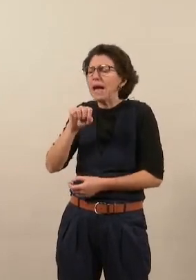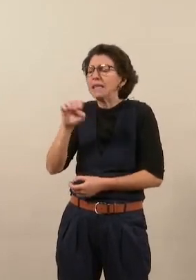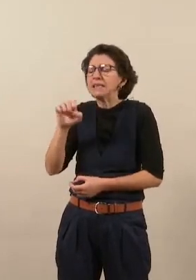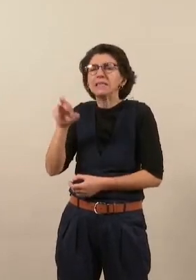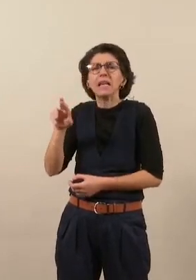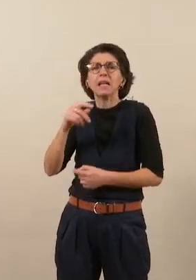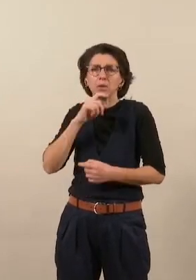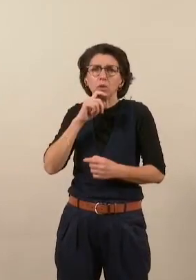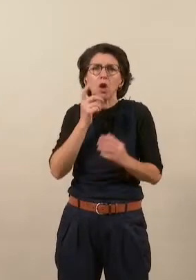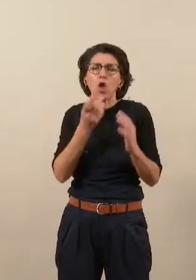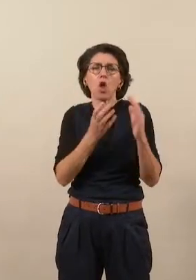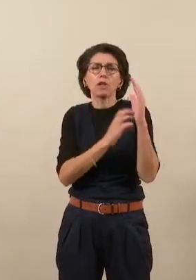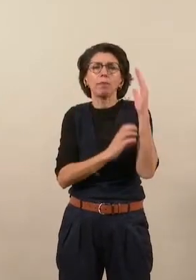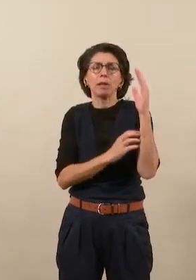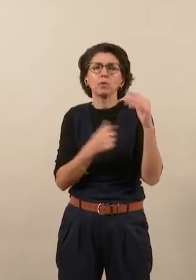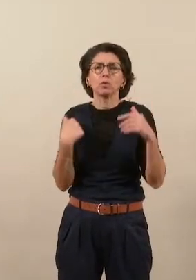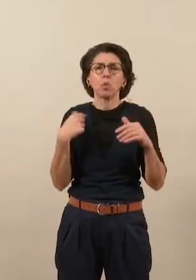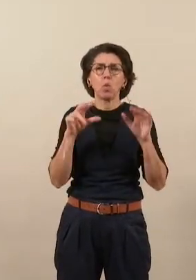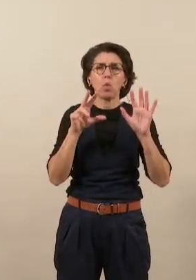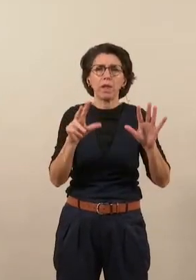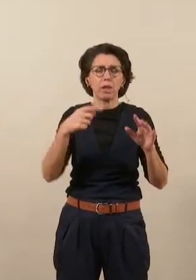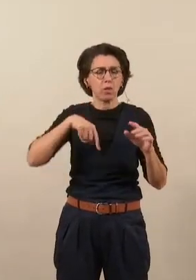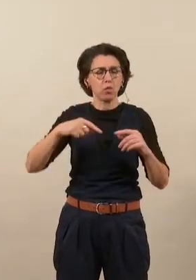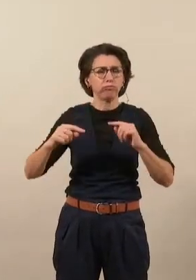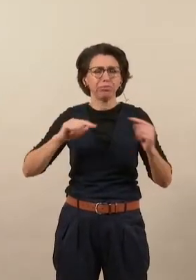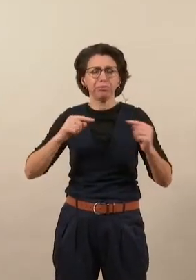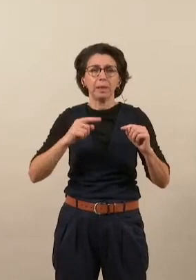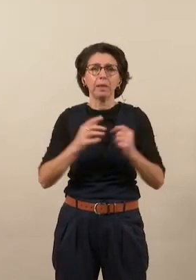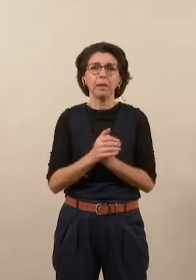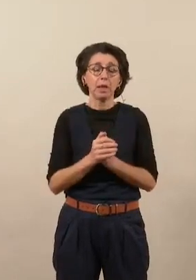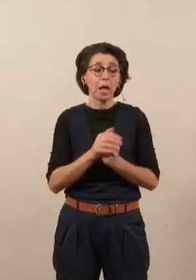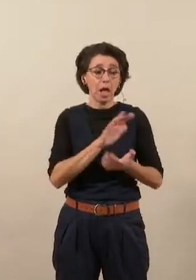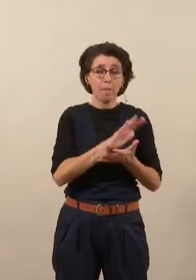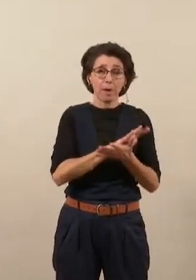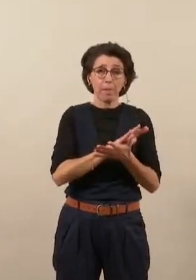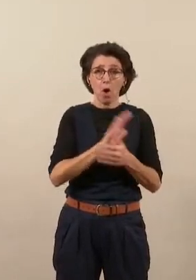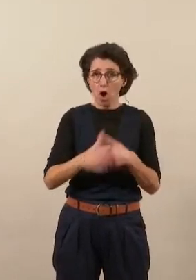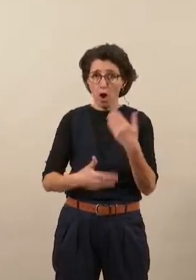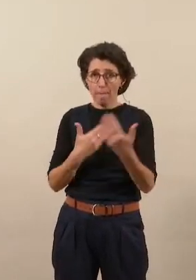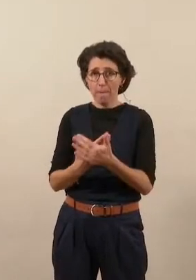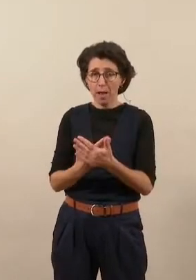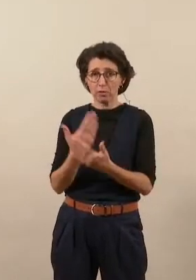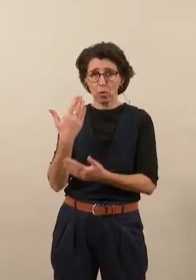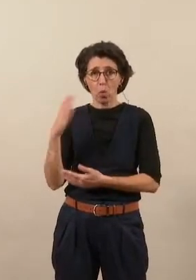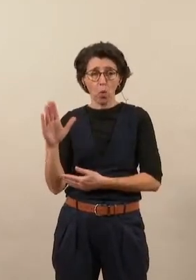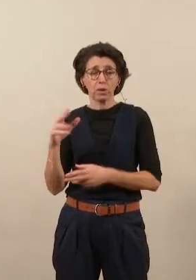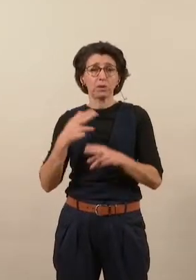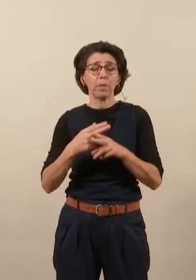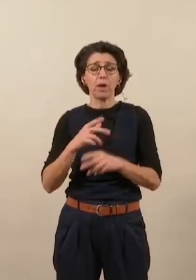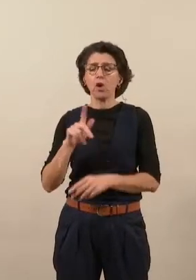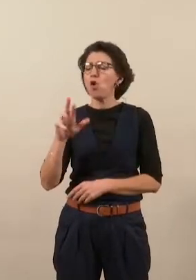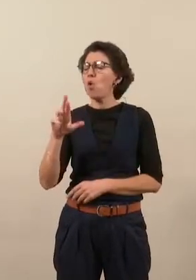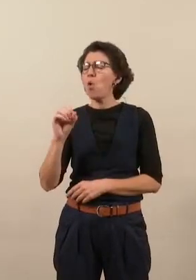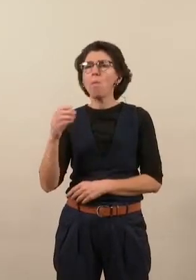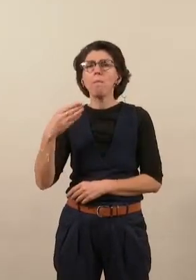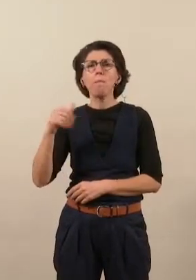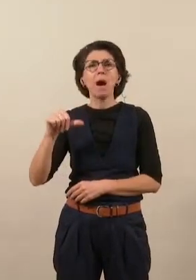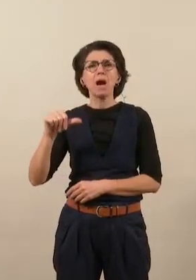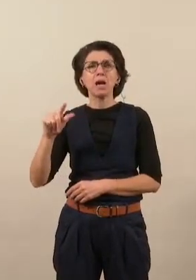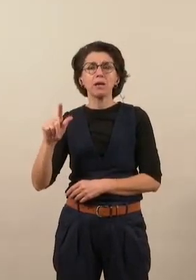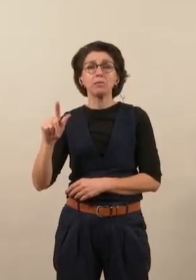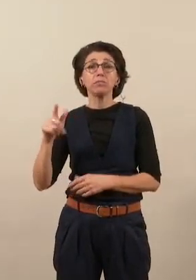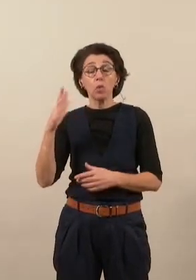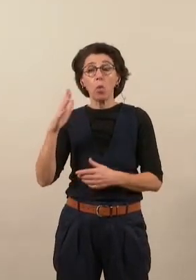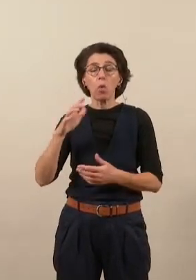la délibération 8, vous changez d'imprimeur pour Gromag, au profit d'une impression plus écologique,